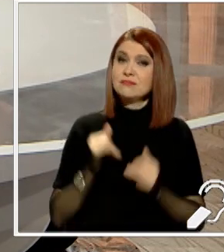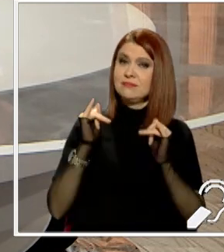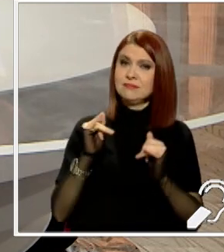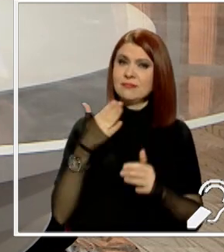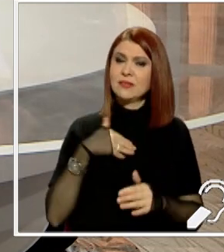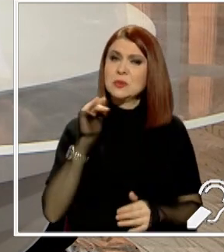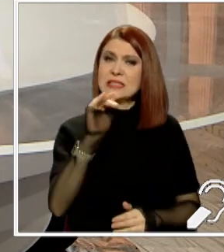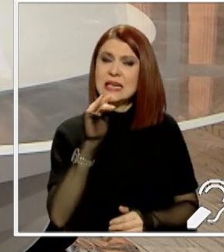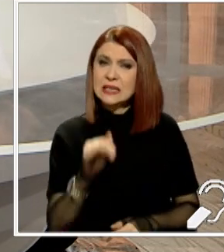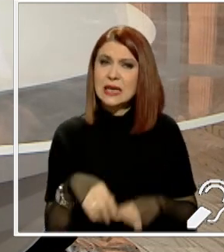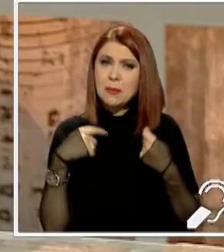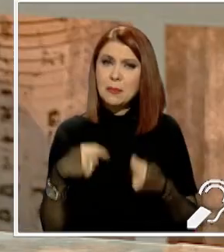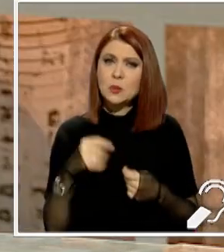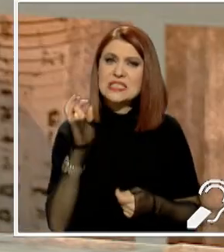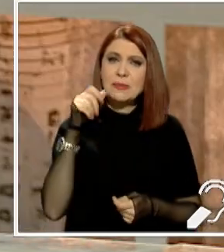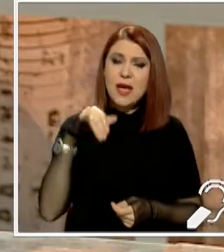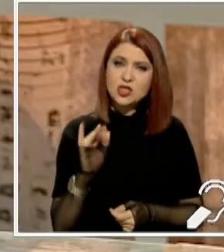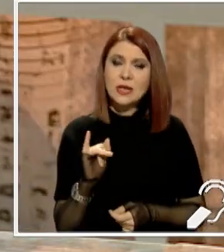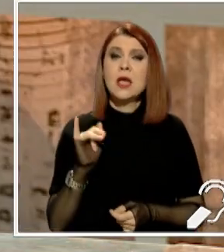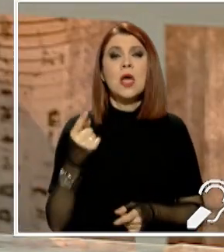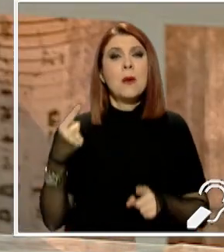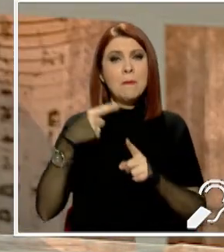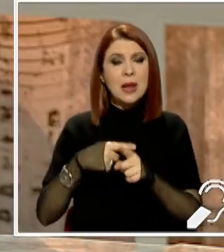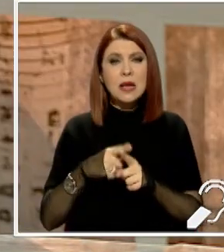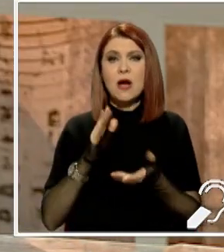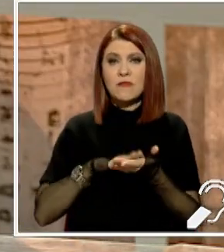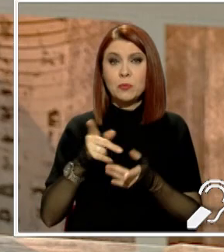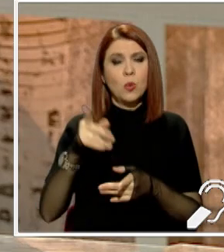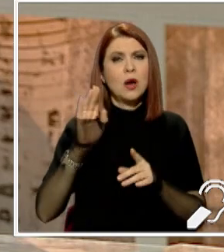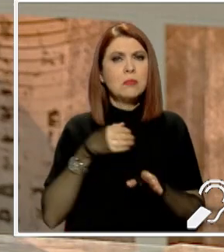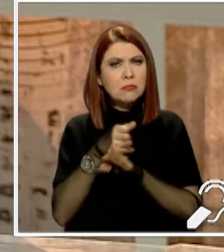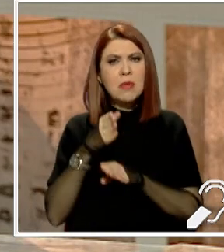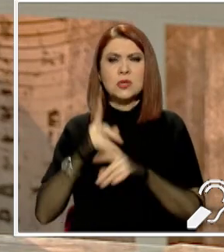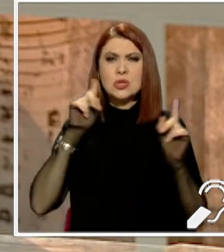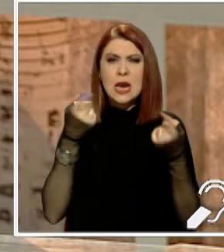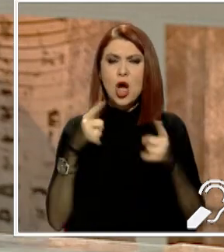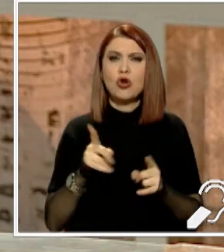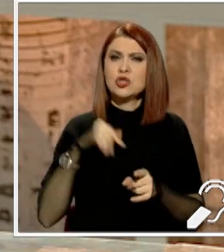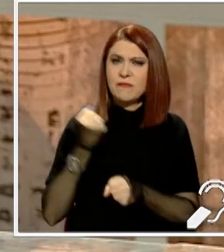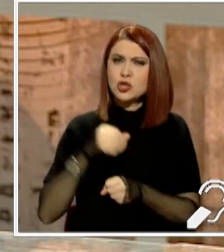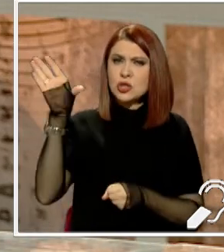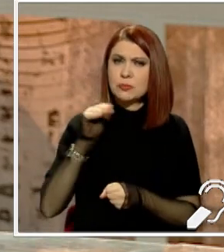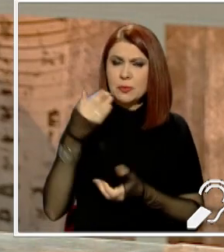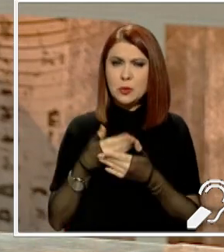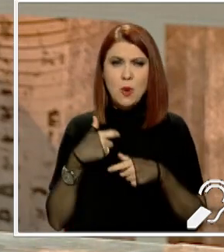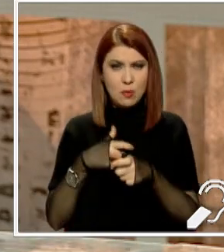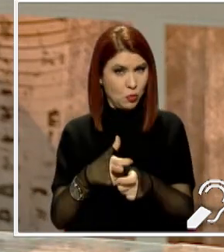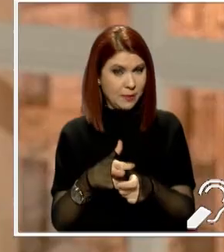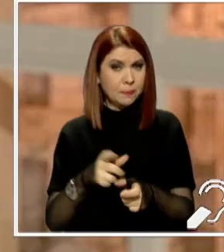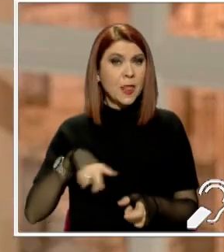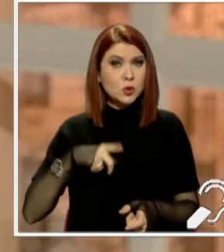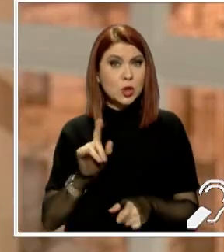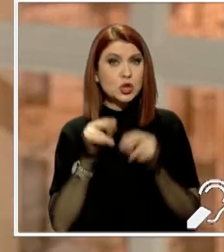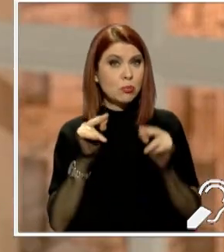aș vrea să-l întreb pe domnul Sipiaghin. Știu că, pe lângă faptul că susțineți concerte și aveți înregistrări pentru albume,